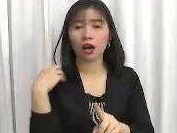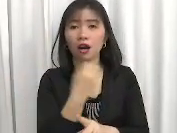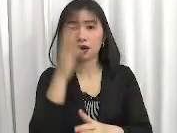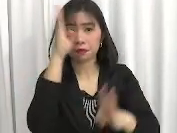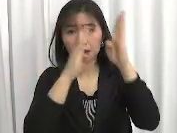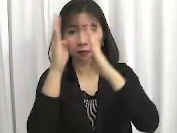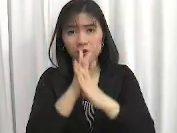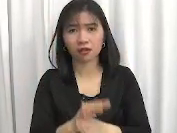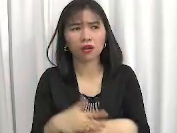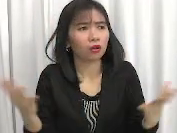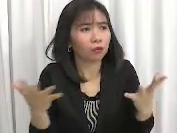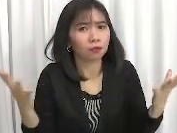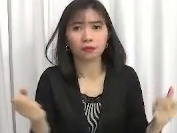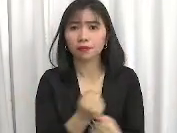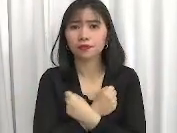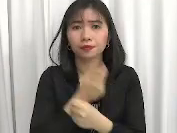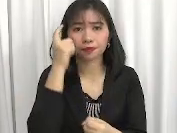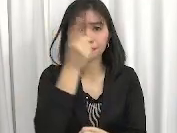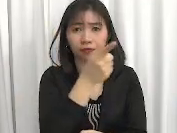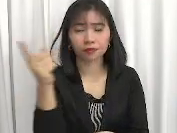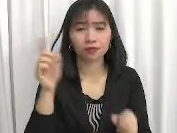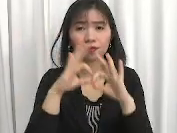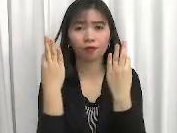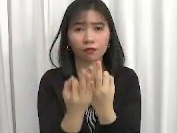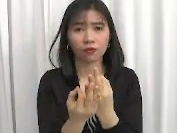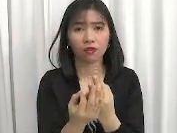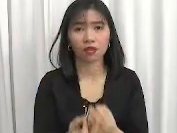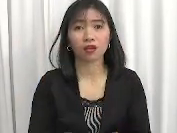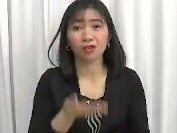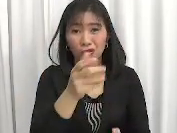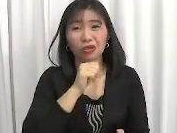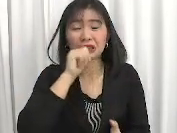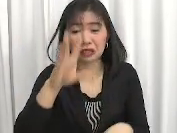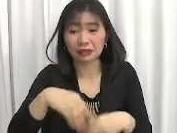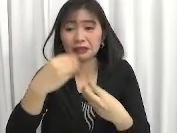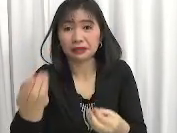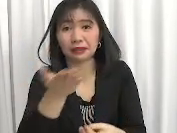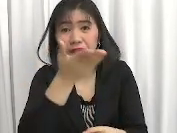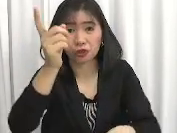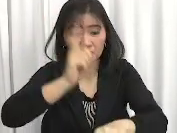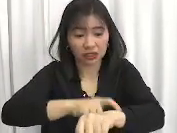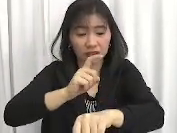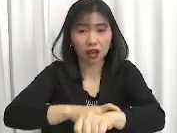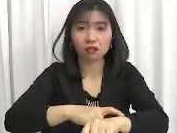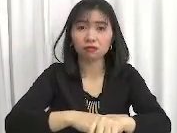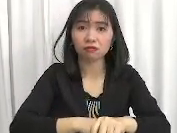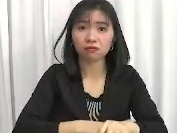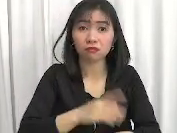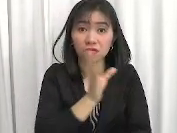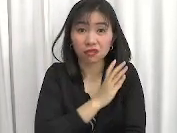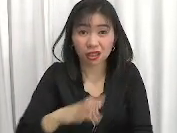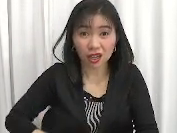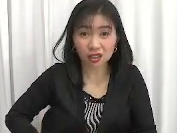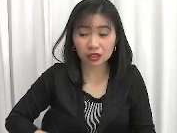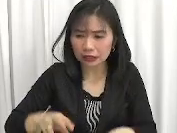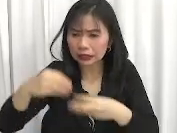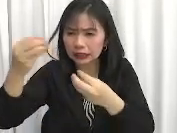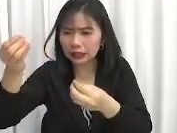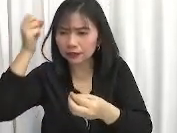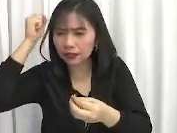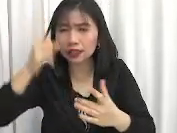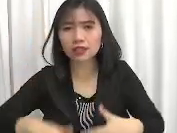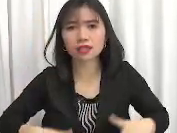lang, hindi mo maibigay. Oh, eh, itong pattern, tama, buhay ang ibinigay. Buhay, diba? Lalo na kung suman lang, wala pa. Wala